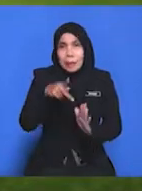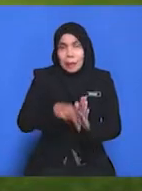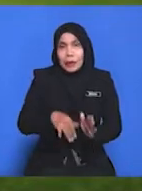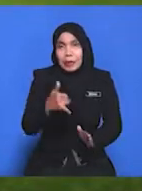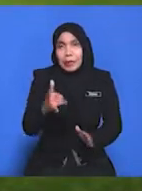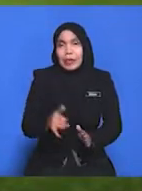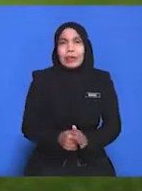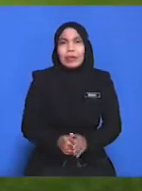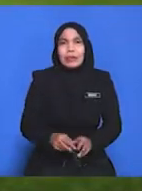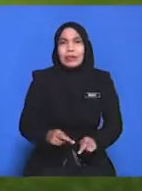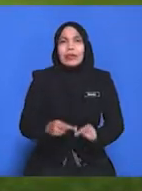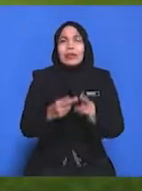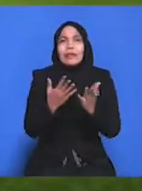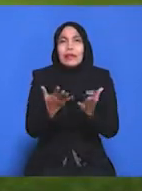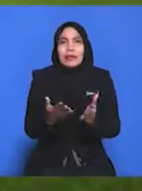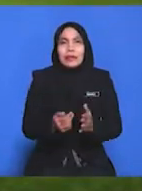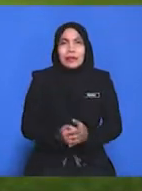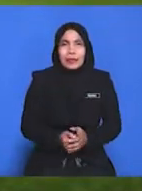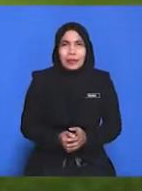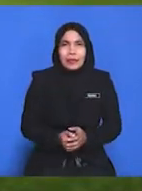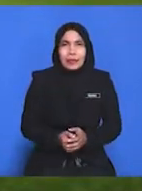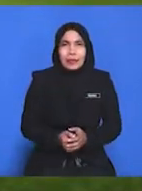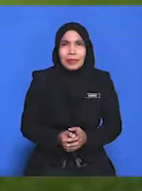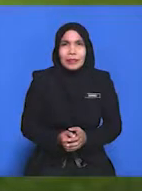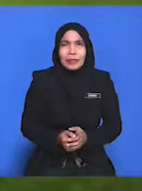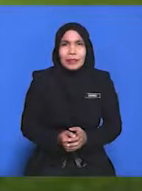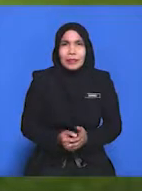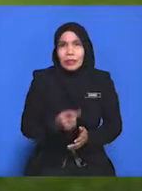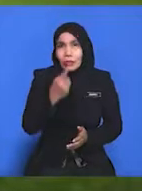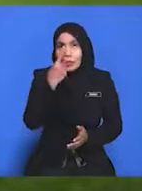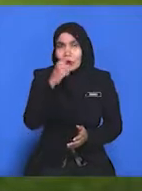di samping mengeratkan hubungan antara satu sama lain.